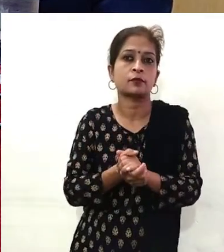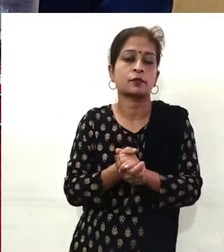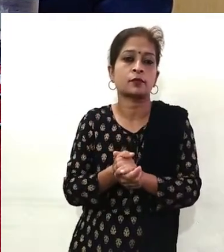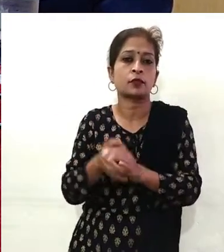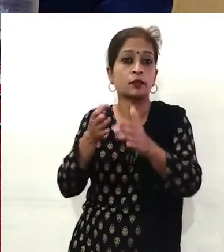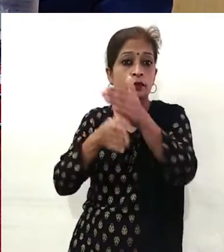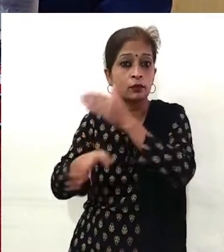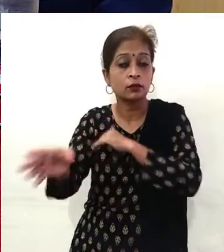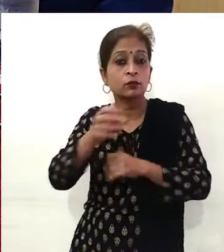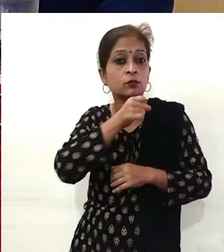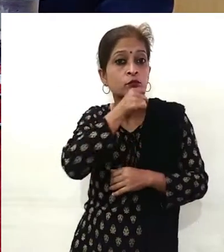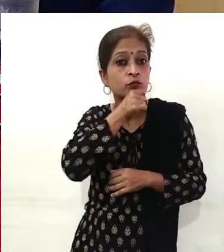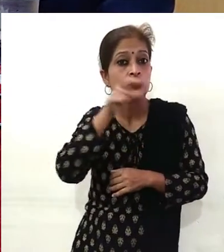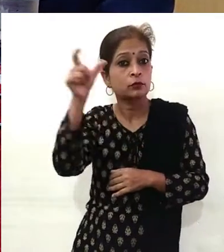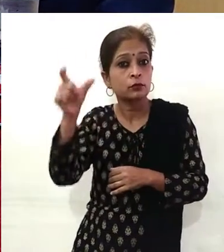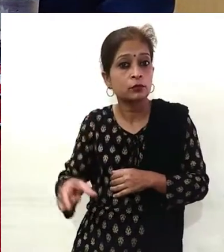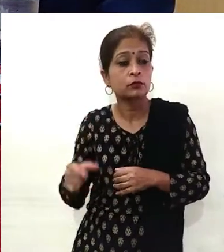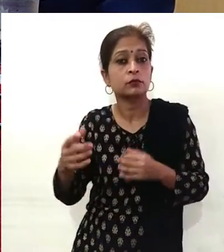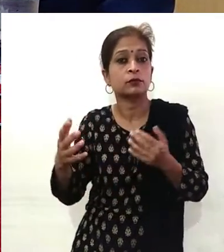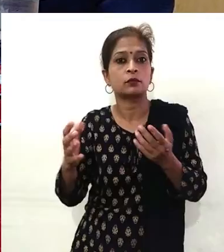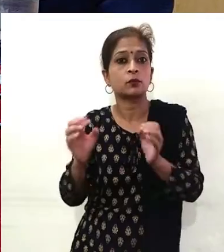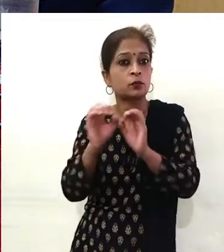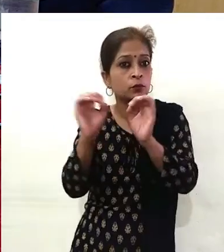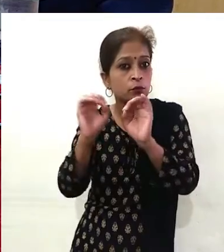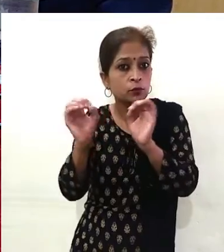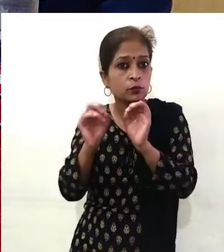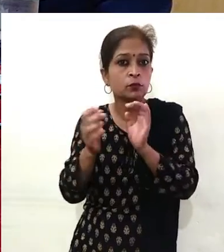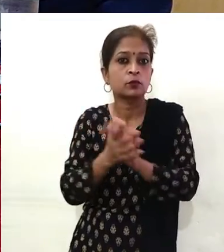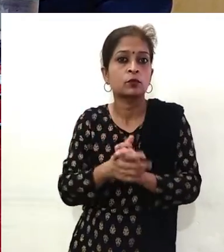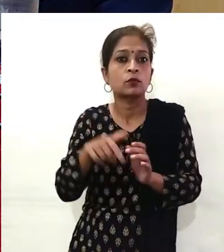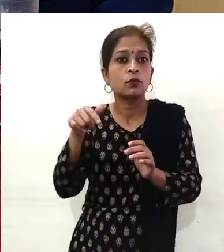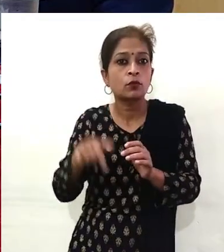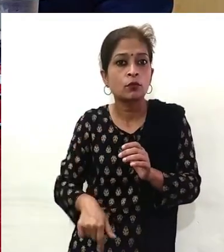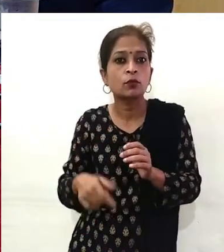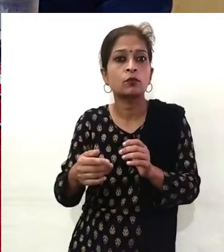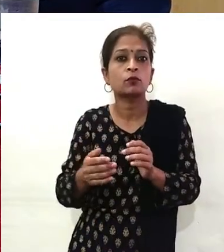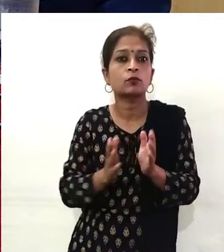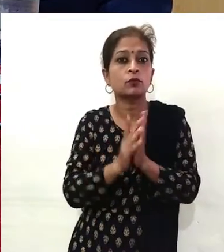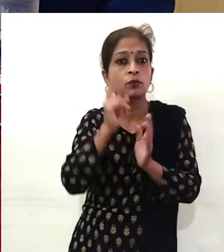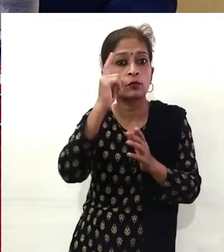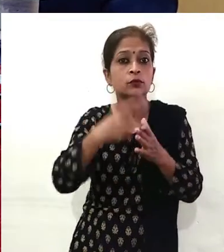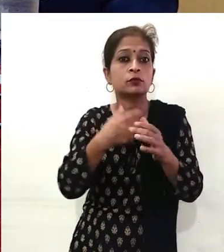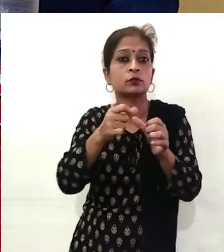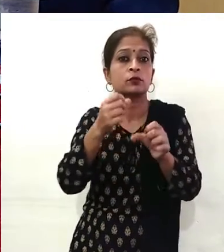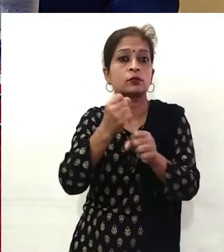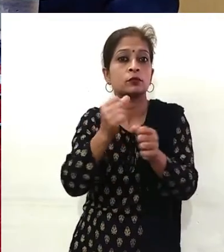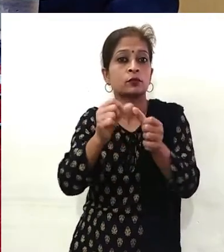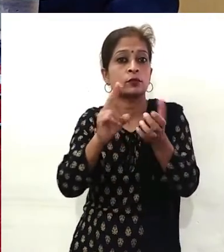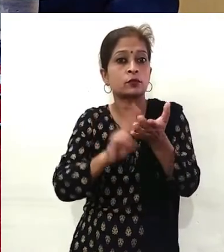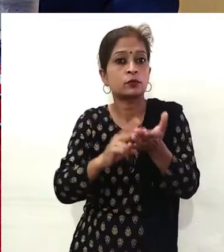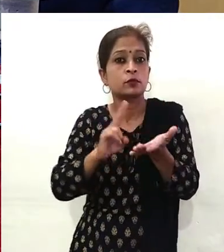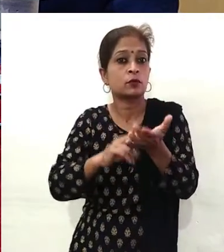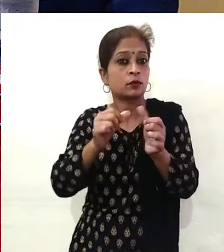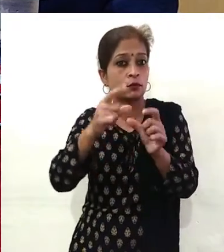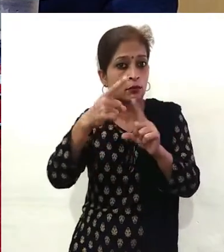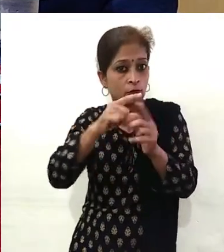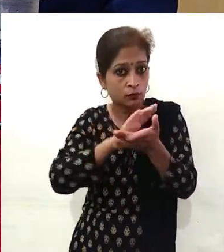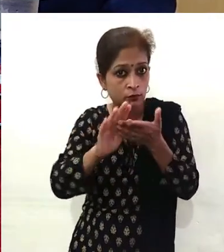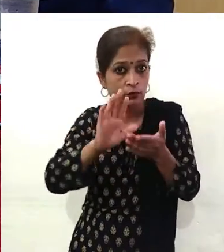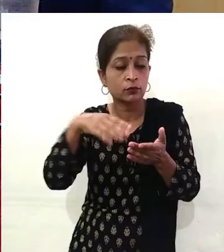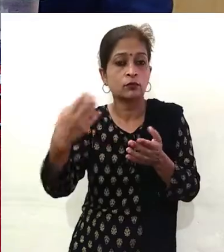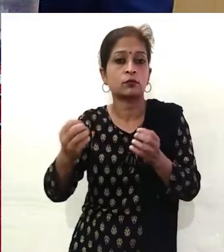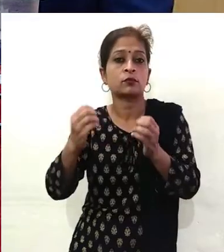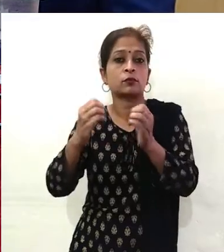का वृद्ध गायब और जगन्नाथ, बलभद्र और सुभद्रा आधे आधे है